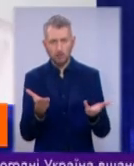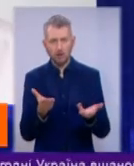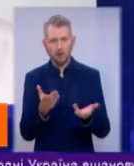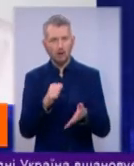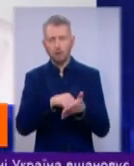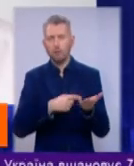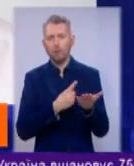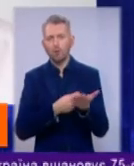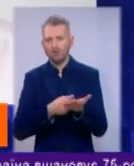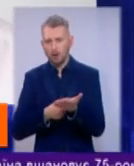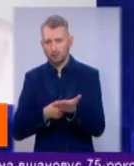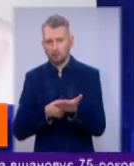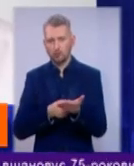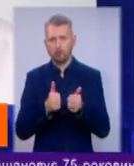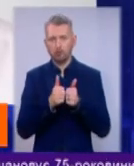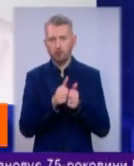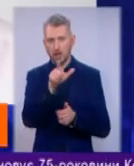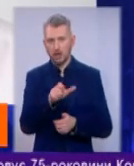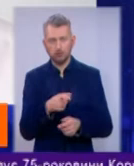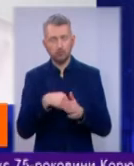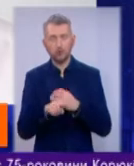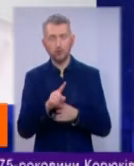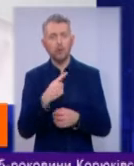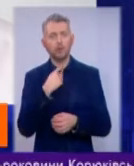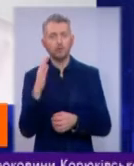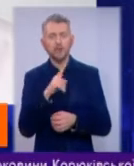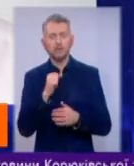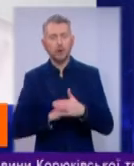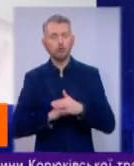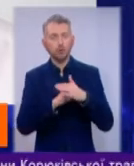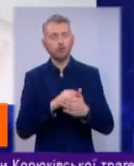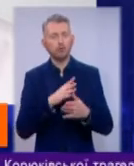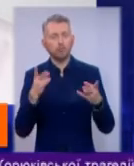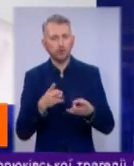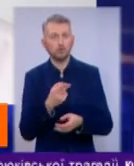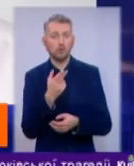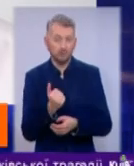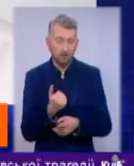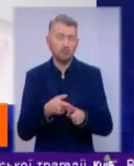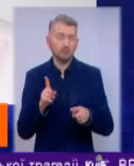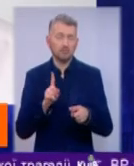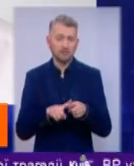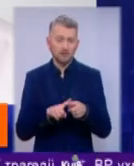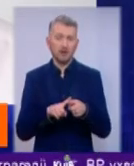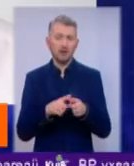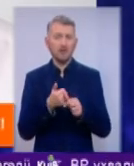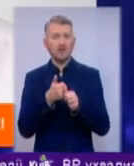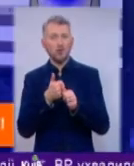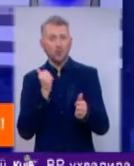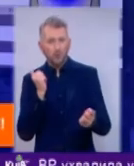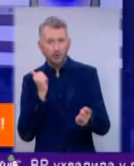мотивацію колеги, тому що голосувати за основу було потрібно. Так, цей недолугий